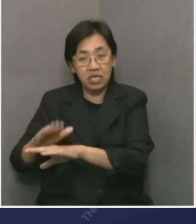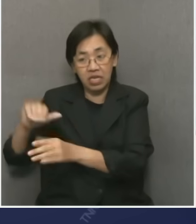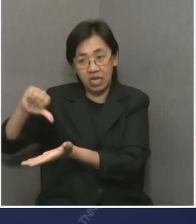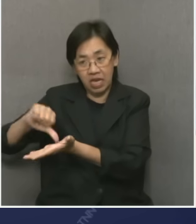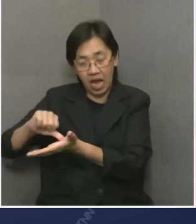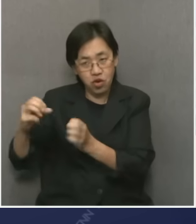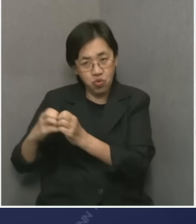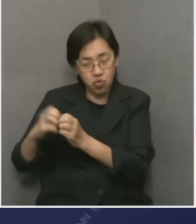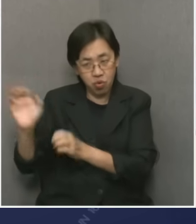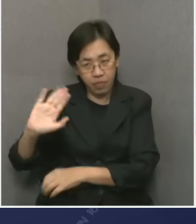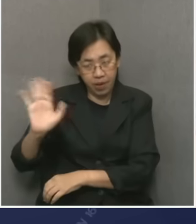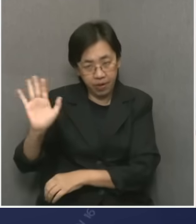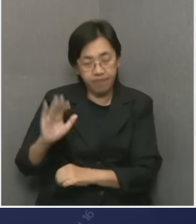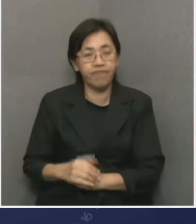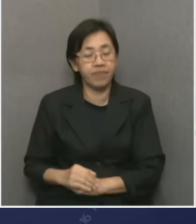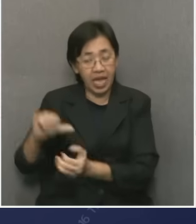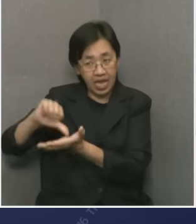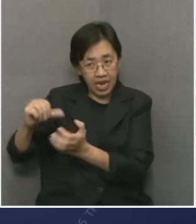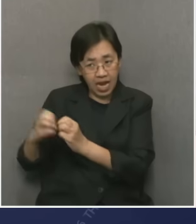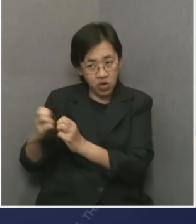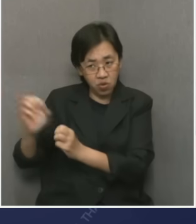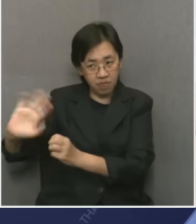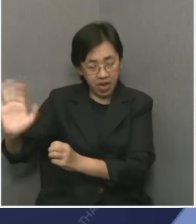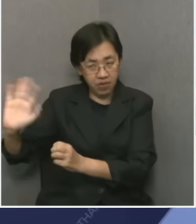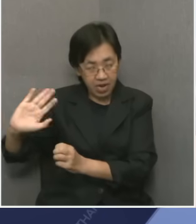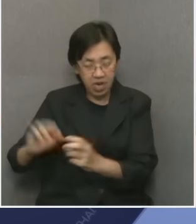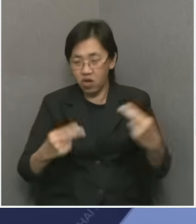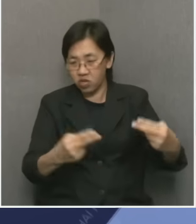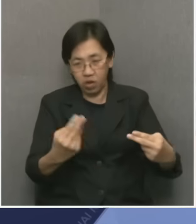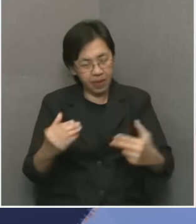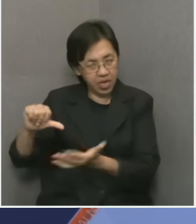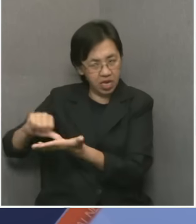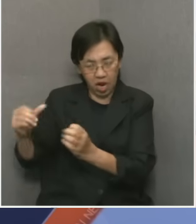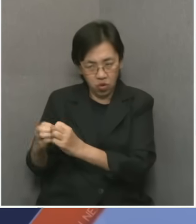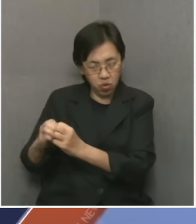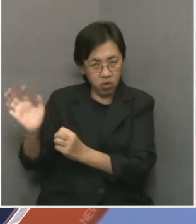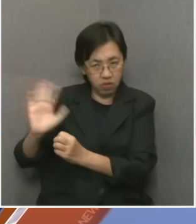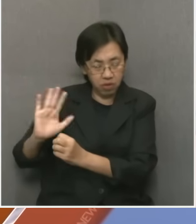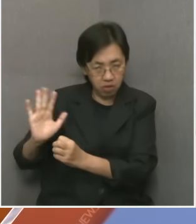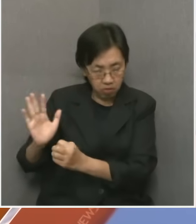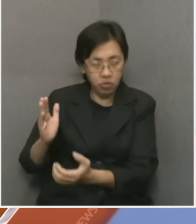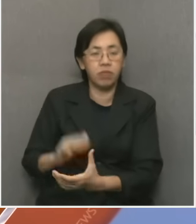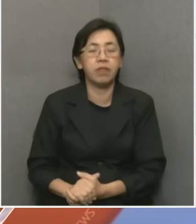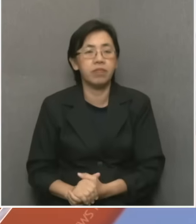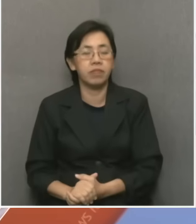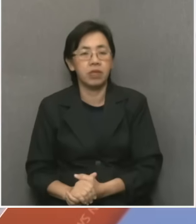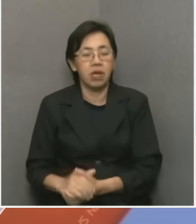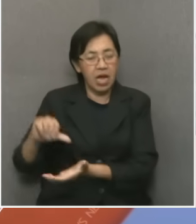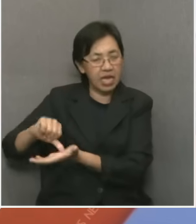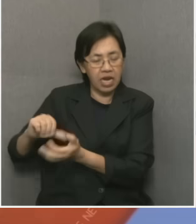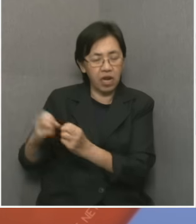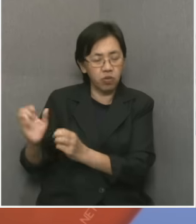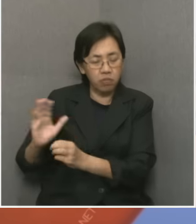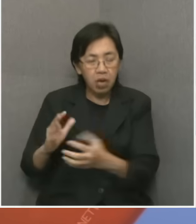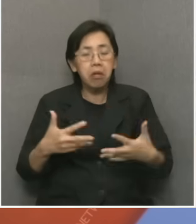ข้ามายุ่งนะครับในสงครามในครั้งนี้นะพยายามหยุดยั้งอิหร่านนะแต่สหรัฐอเมริ